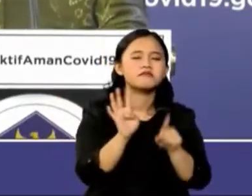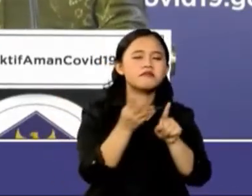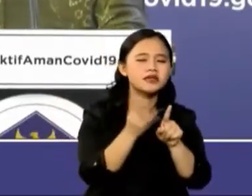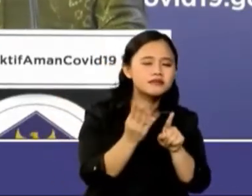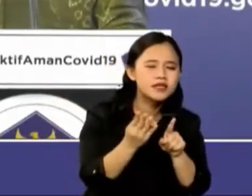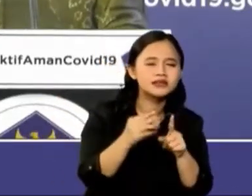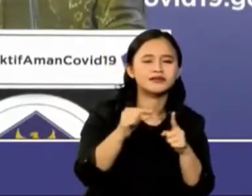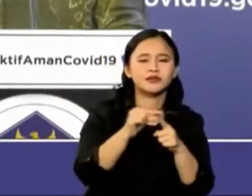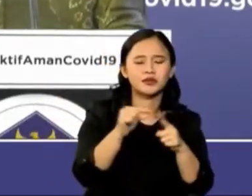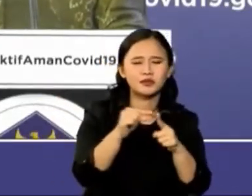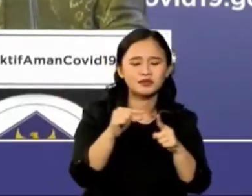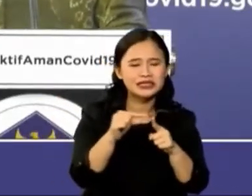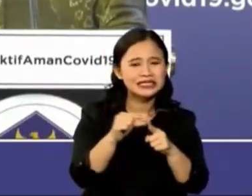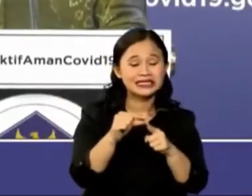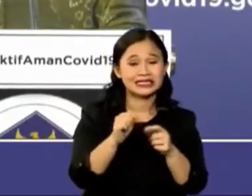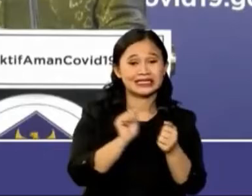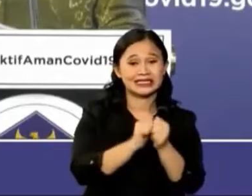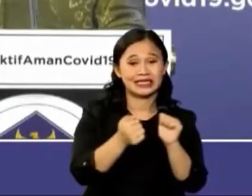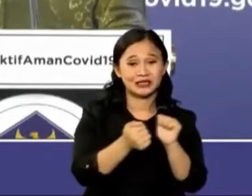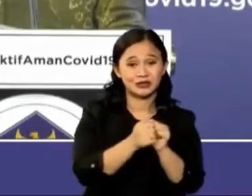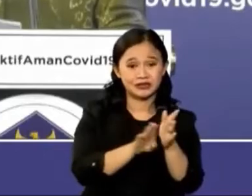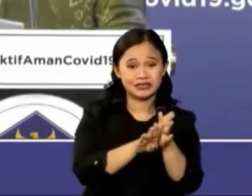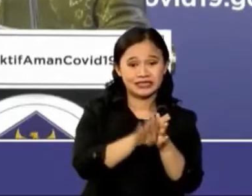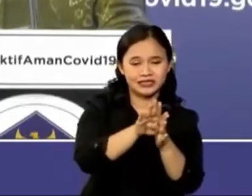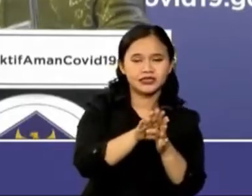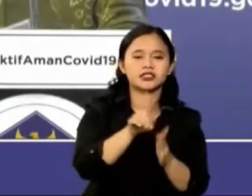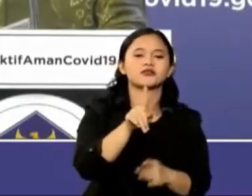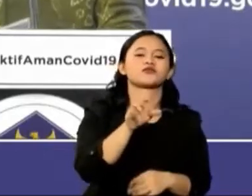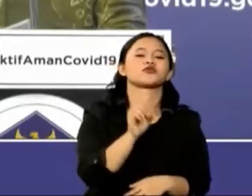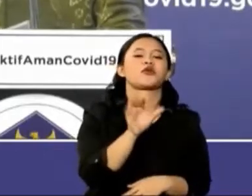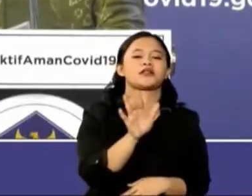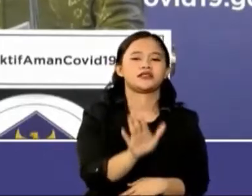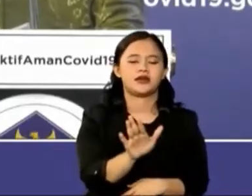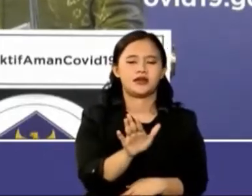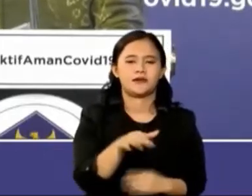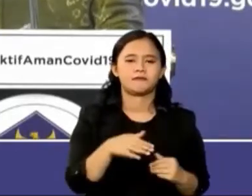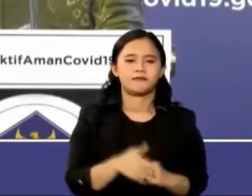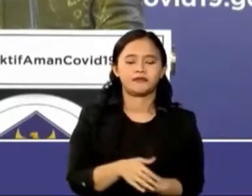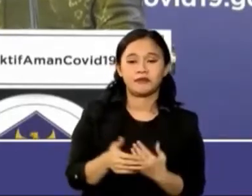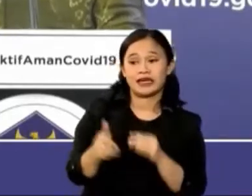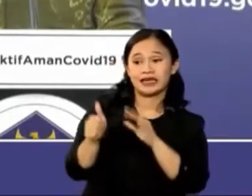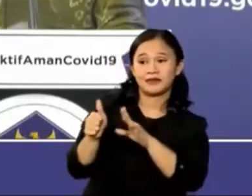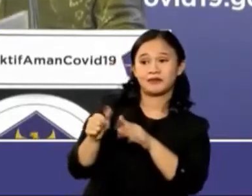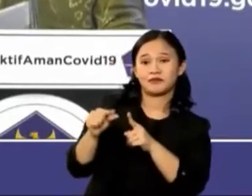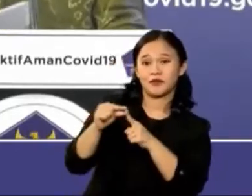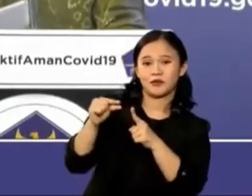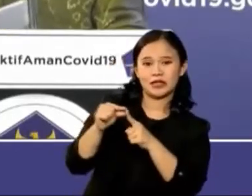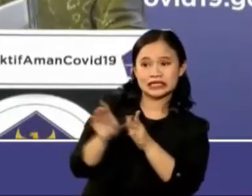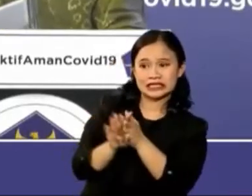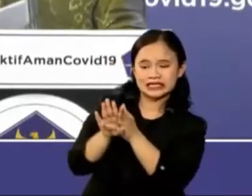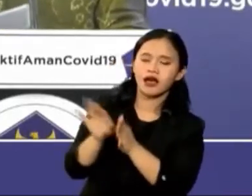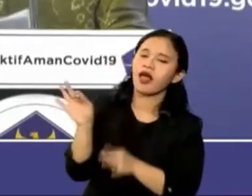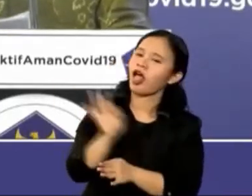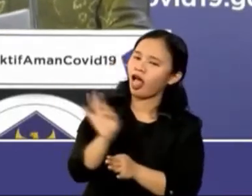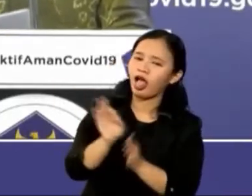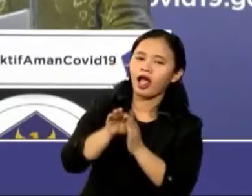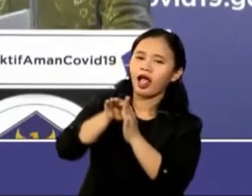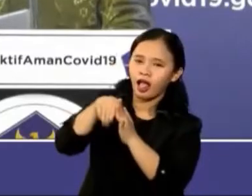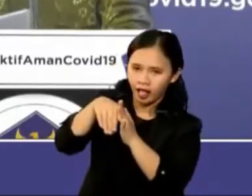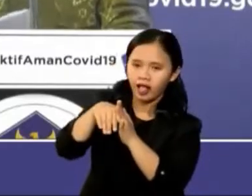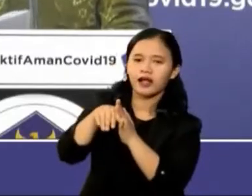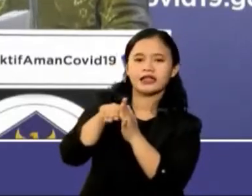provinsi dengan kenaikan kasus di bawah 10. Bahkan 6 provinsi melaporkan tidak ada kenaikan sama